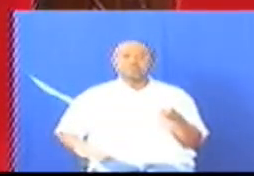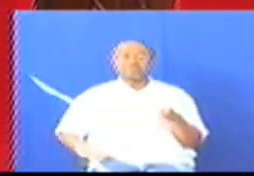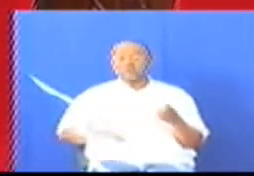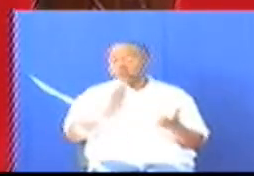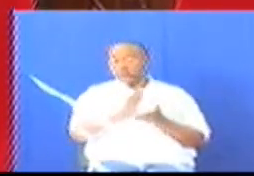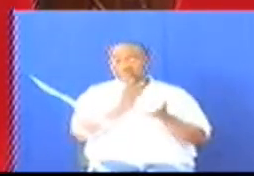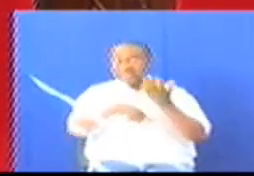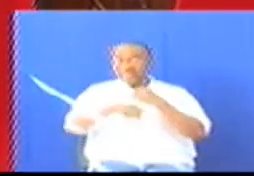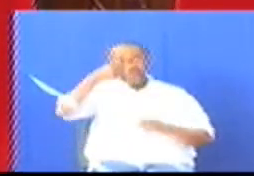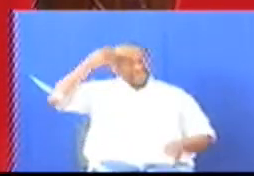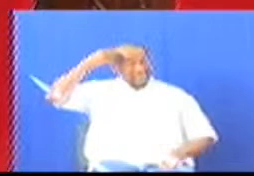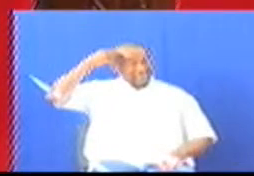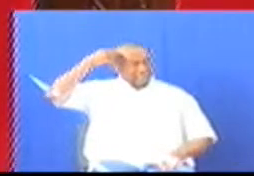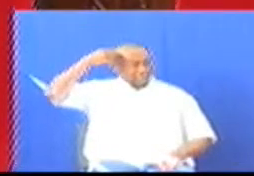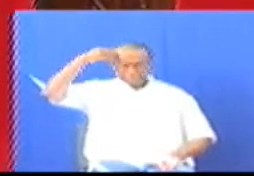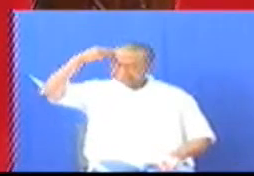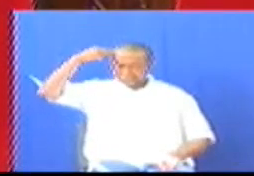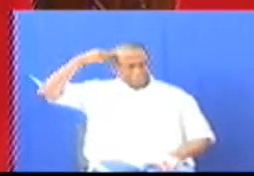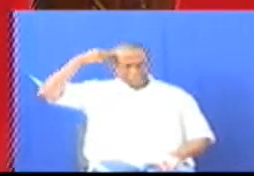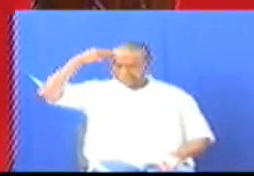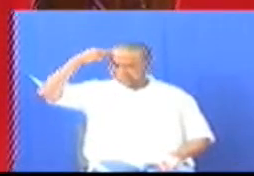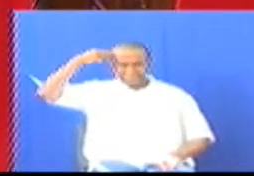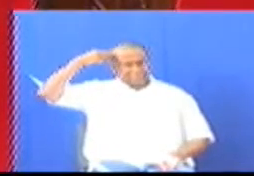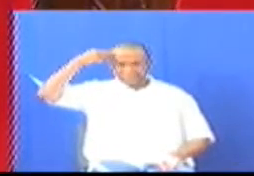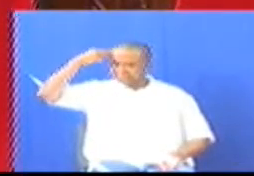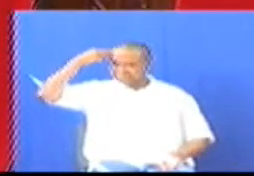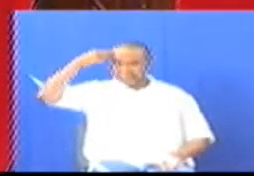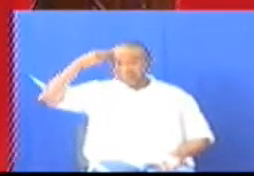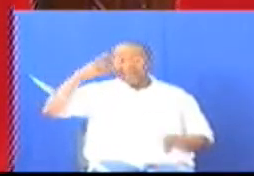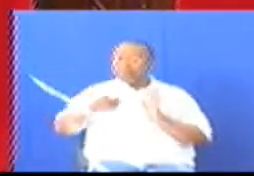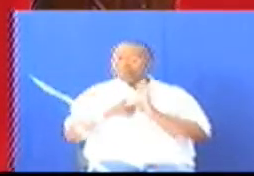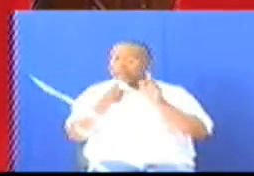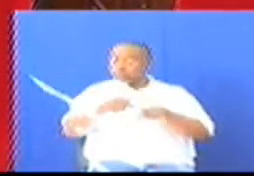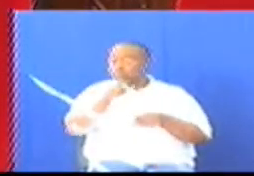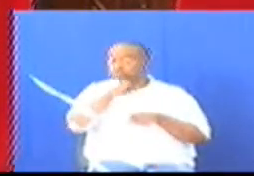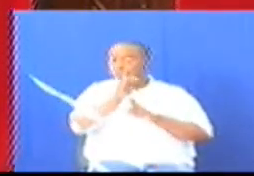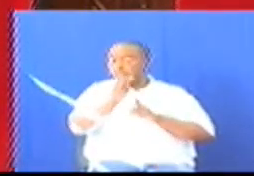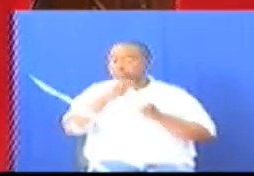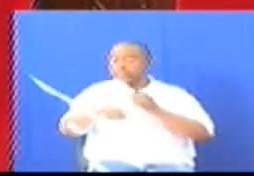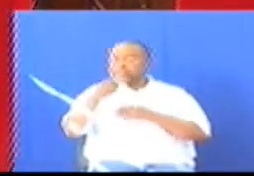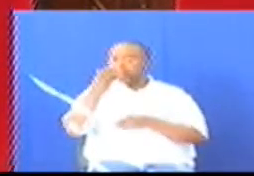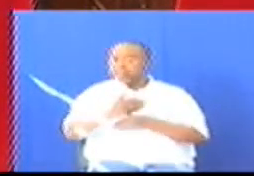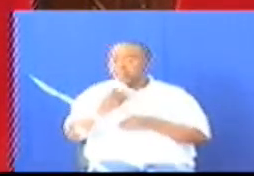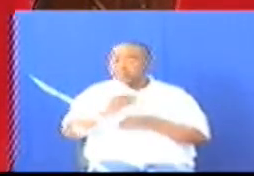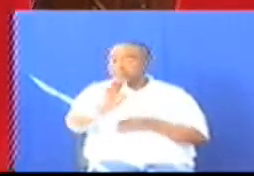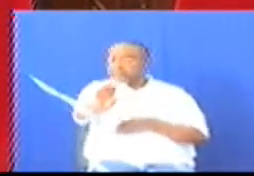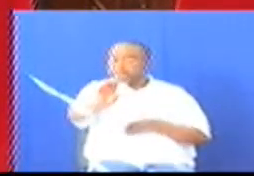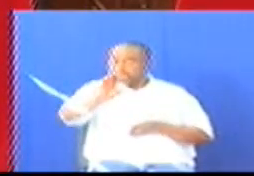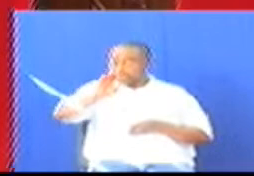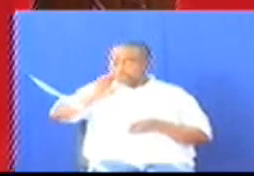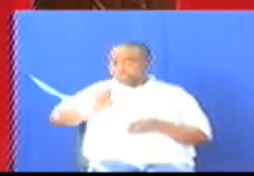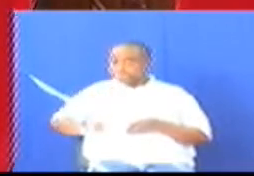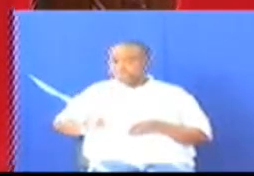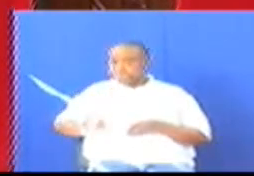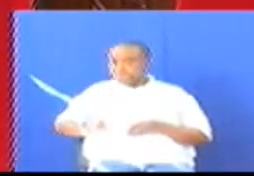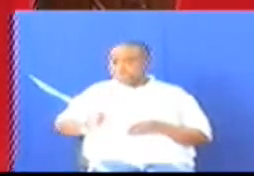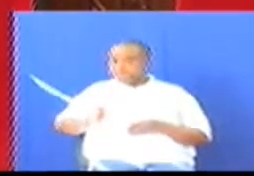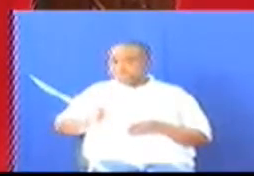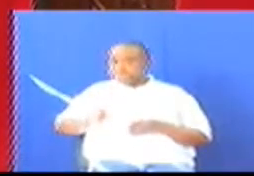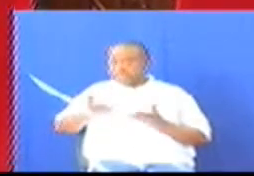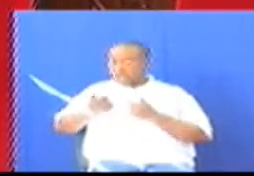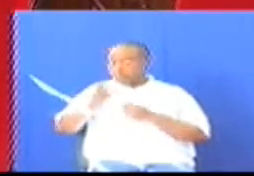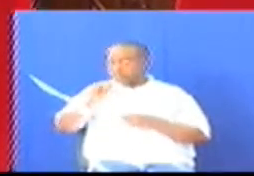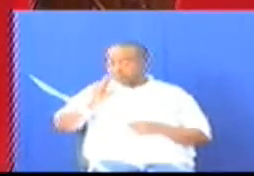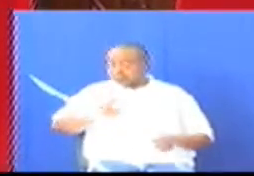Inawezekana vipi? Alafu ni utaratibu gani ikiwa leo tuwe mtu wa kawaida unakwenda benki unachukua fedha zako au